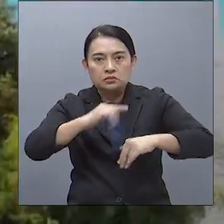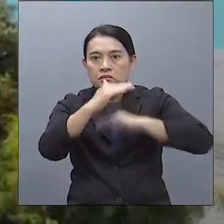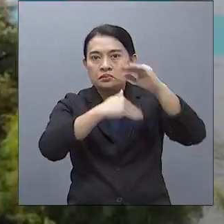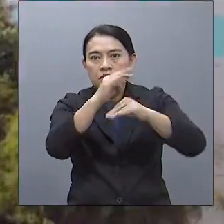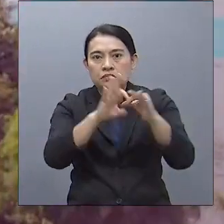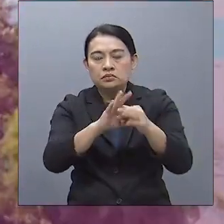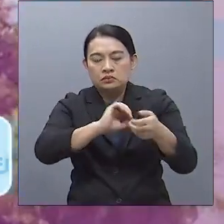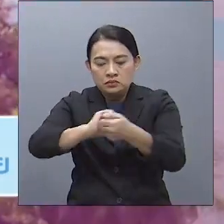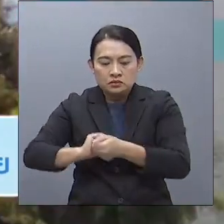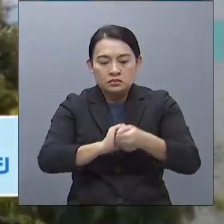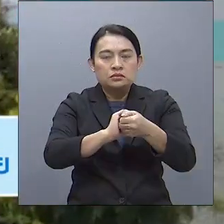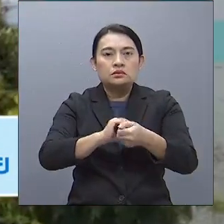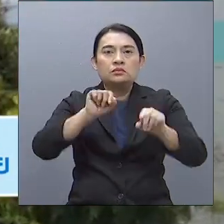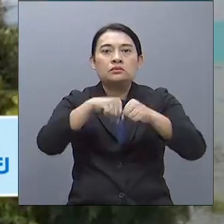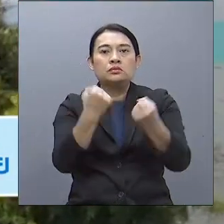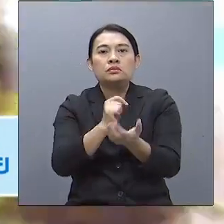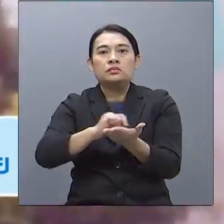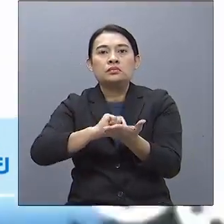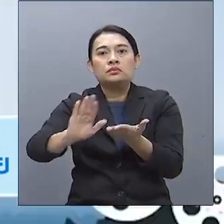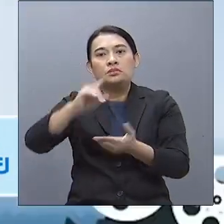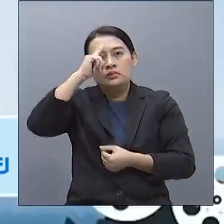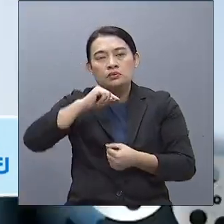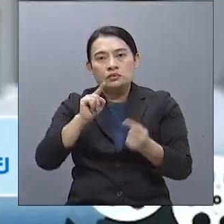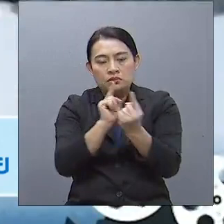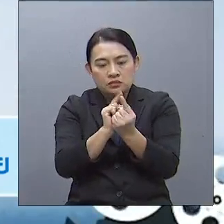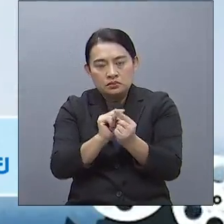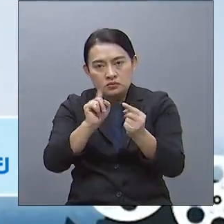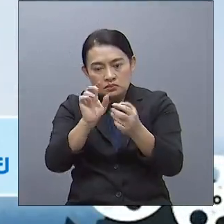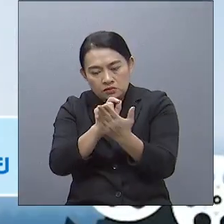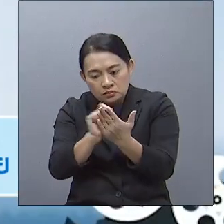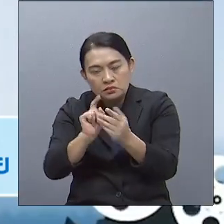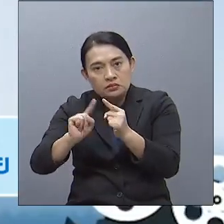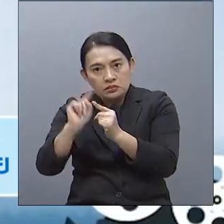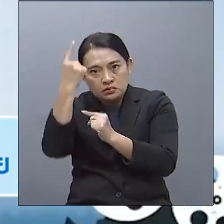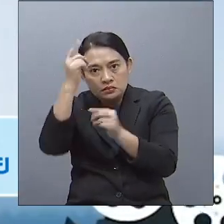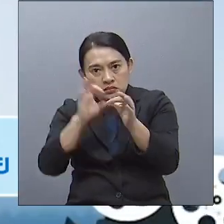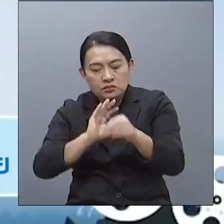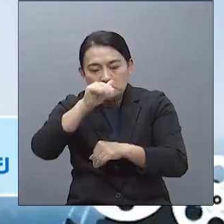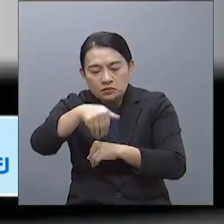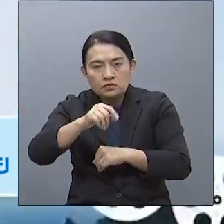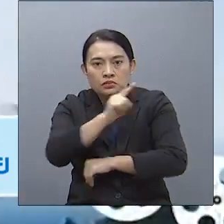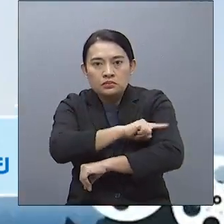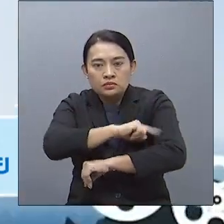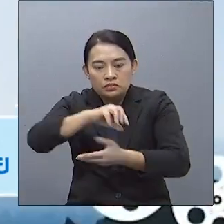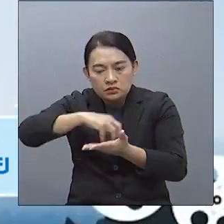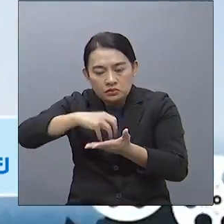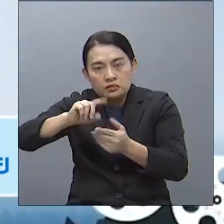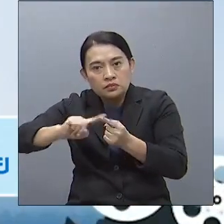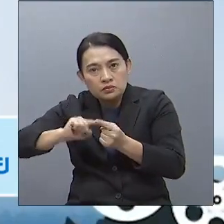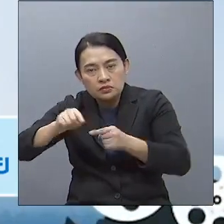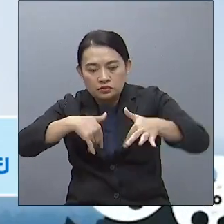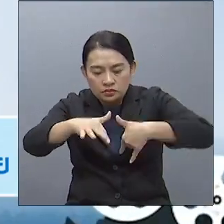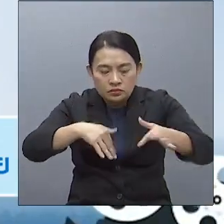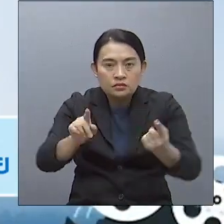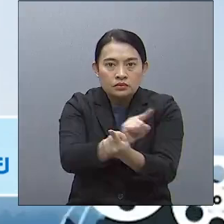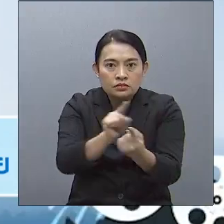เขียนบทละครโทรทัศน์ที่เฟ้นหาช้างเถือกนักเขียนบทละครโทรทัศน์หน้าใหม่เป็นผู้เล่าเรื่องและสะท้อนความเป็นอัตลักษณ์ท้องถิ่นในชุมชน